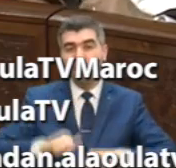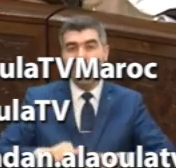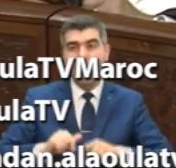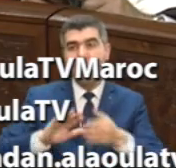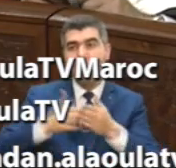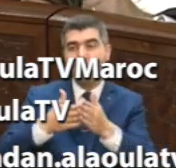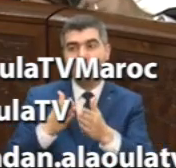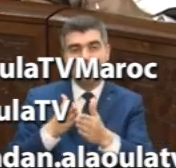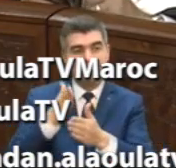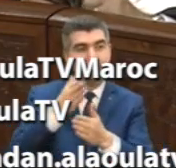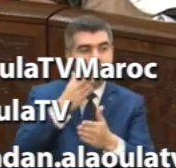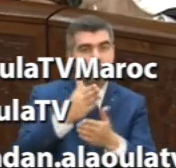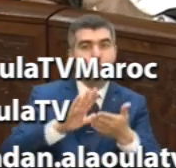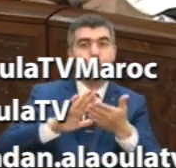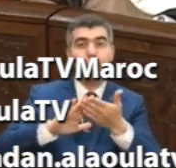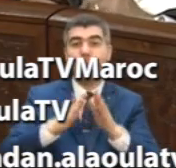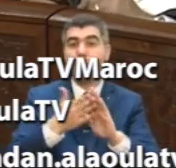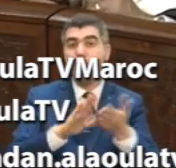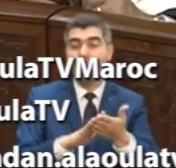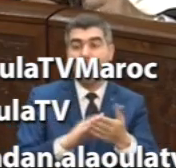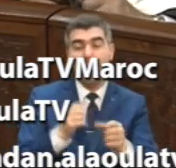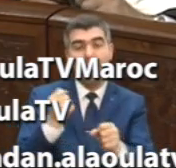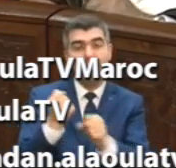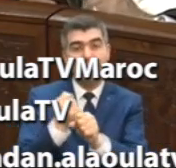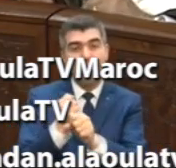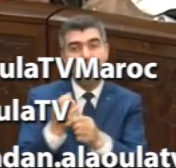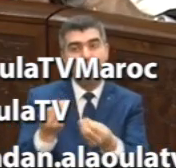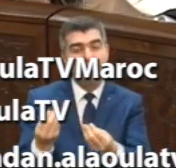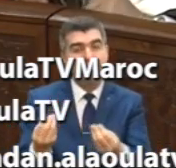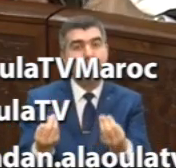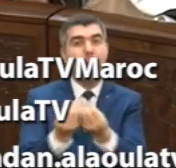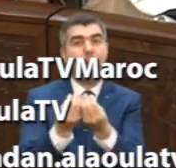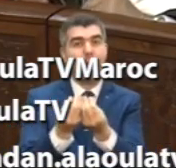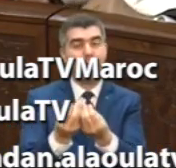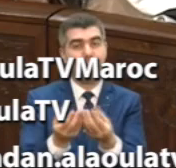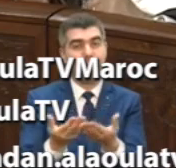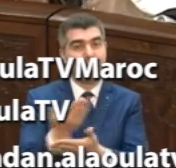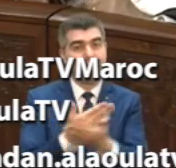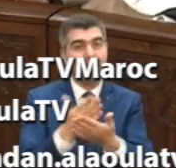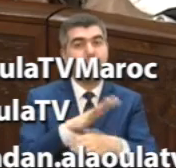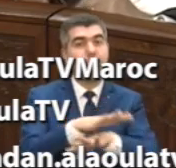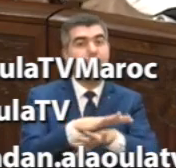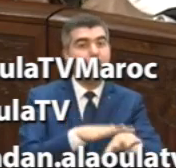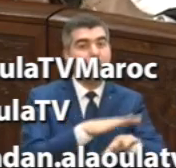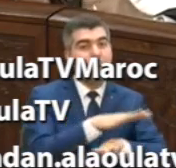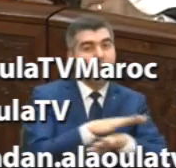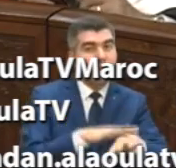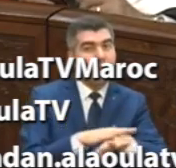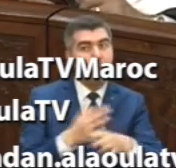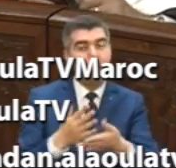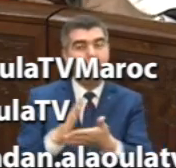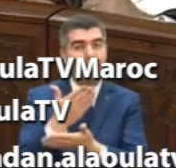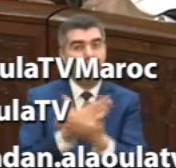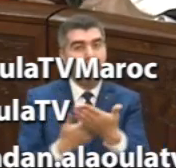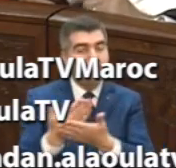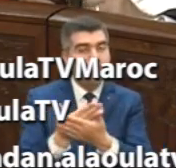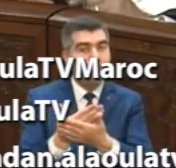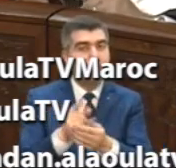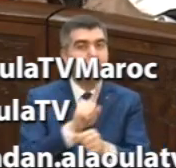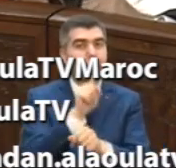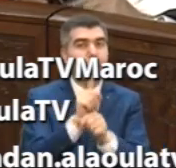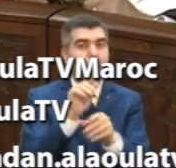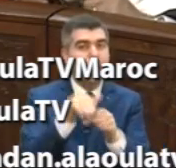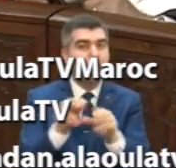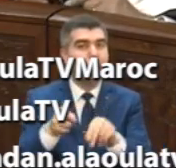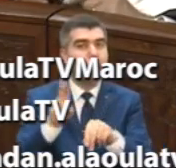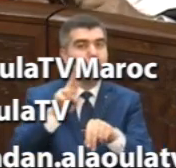مع مؤسسات المجتمع المدني، واليوم عندها مقاربه تشاركيه جديده مع العمالات ومع الاقاليم ومع السلطات المحليه على اساس